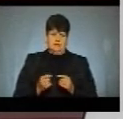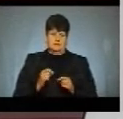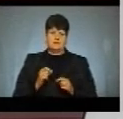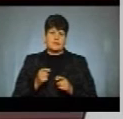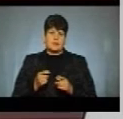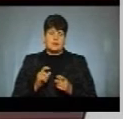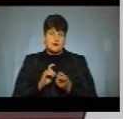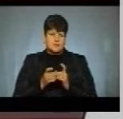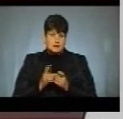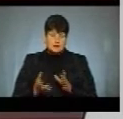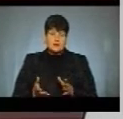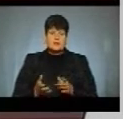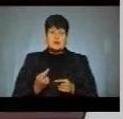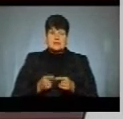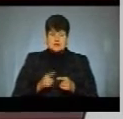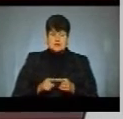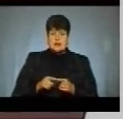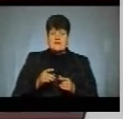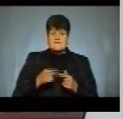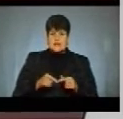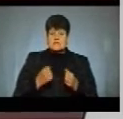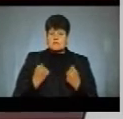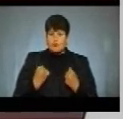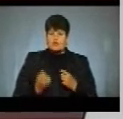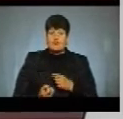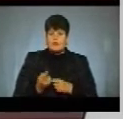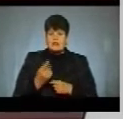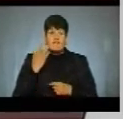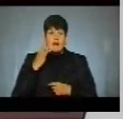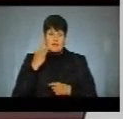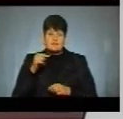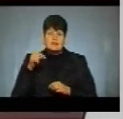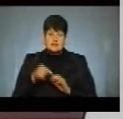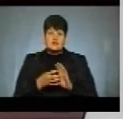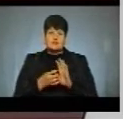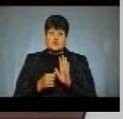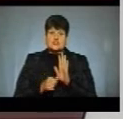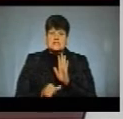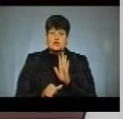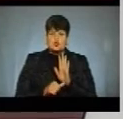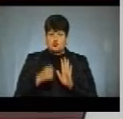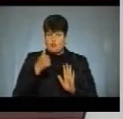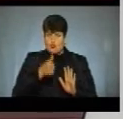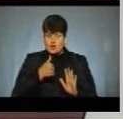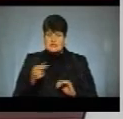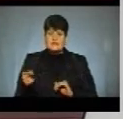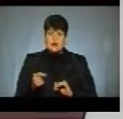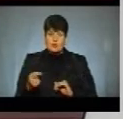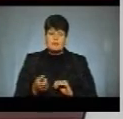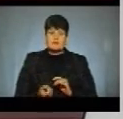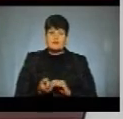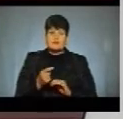кікбоксингу Олександр Дульнев. За його словами, цей вид спорту виник вперше в Америці у 1966 році. В Тернополі він з'явився